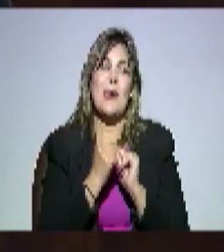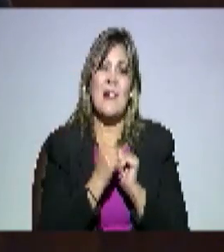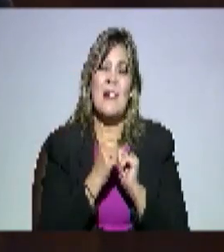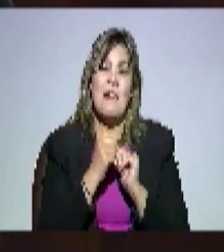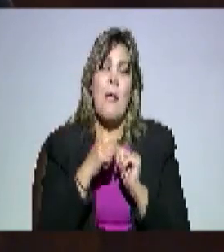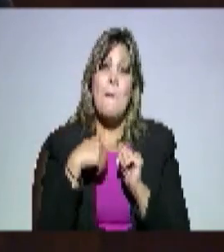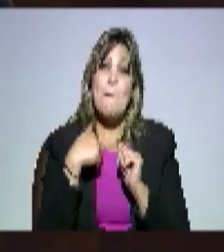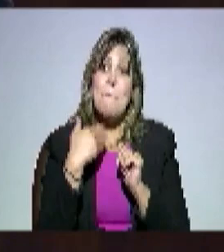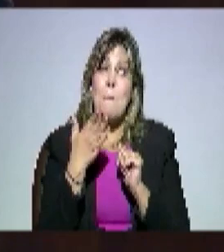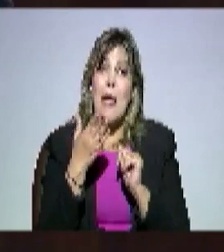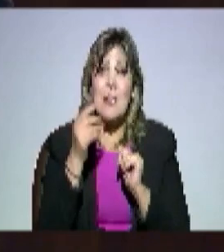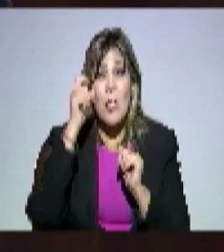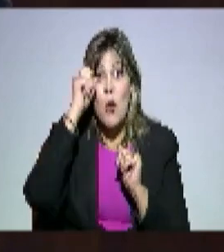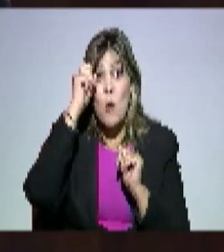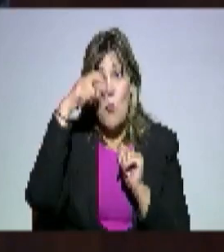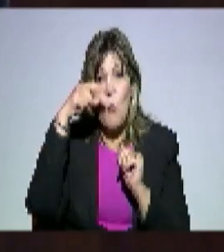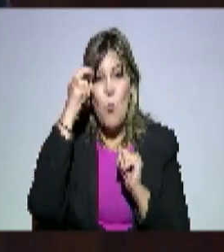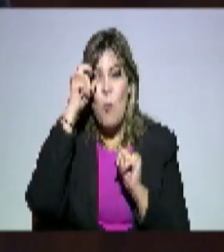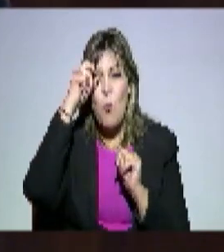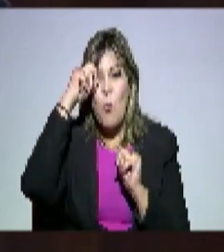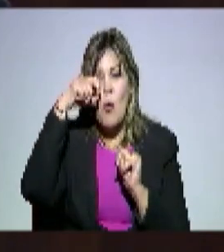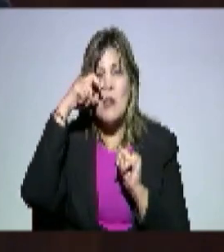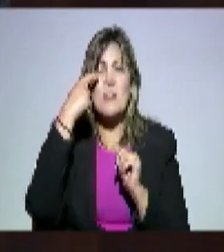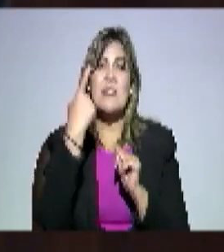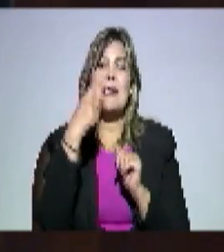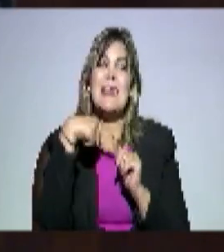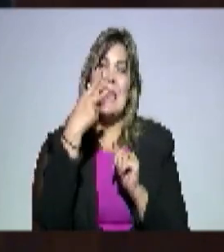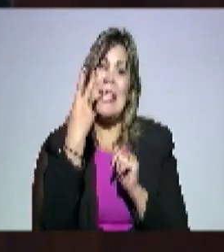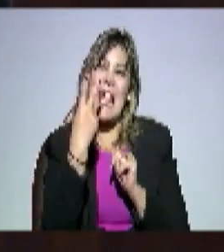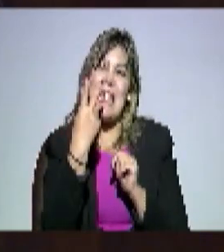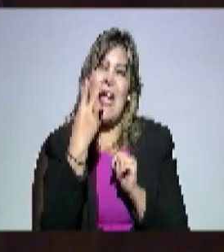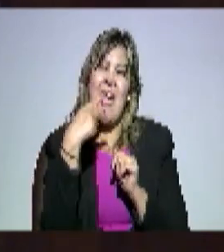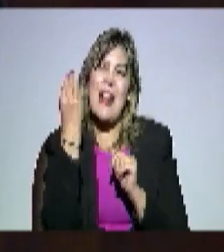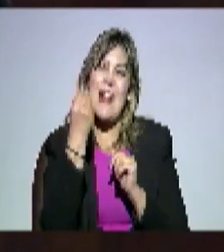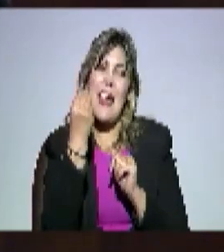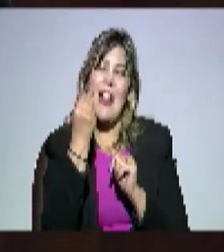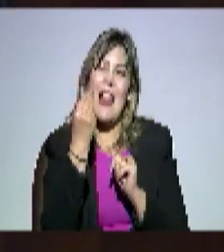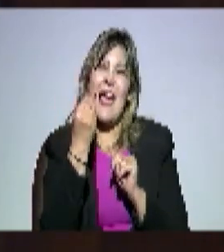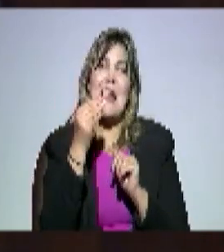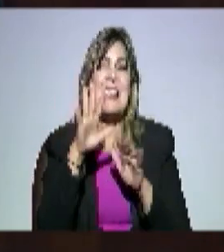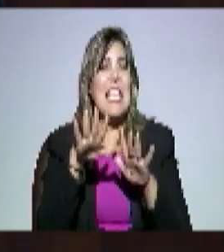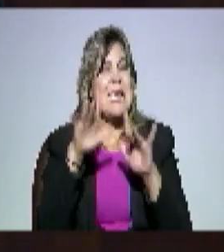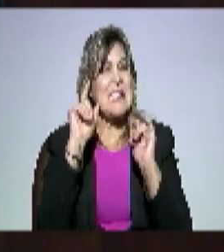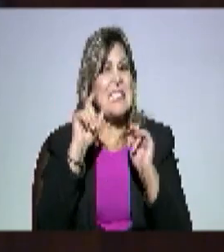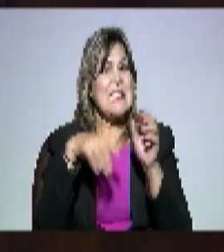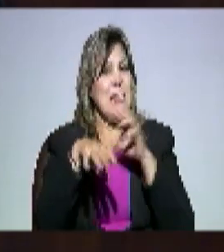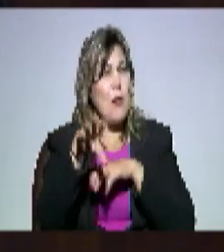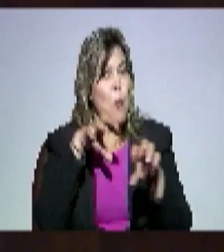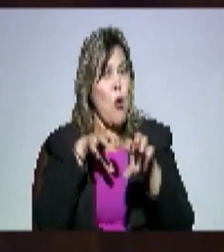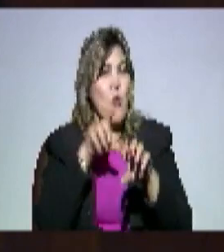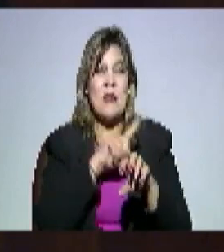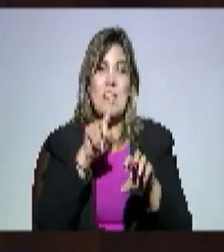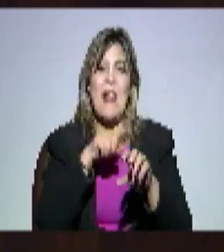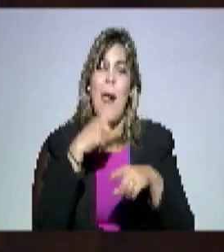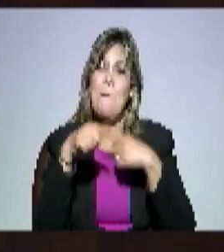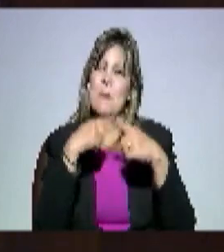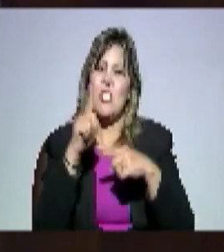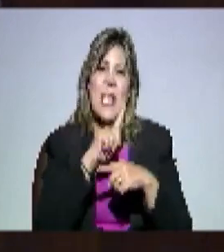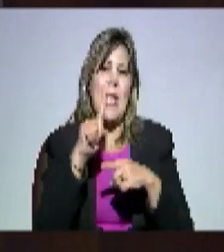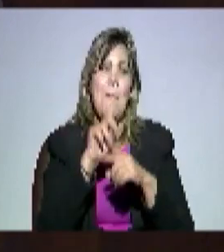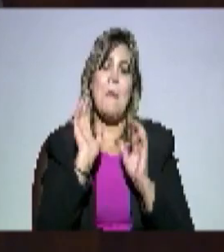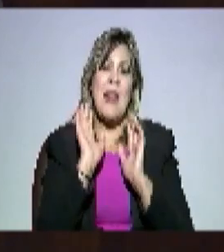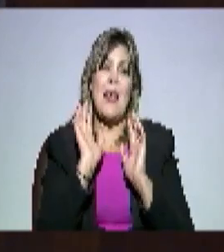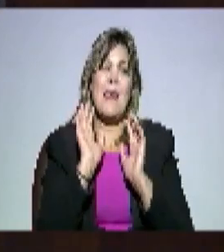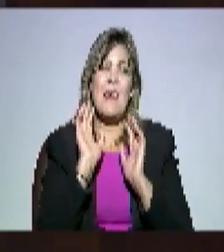يجي يطلع بولس الرحله الثانيه يقول له خد مرقس قال لهم لا ل سبنا في بمفيليه البلد اللي مشي عندها مرقص ما يكملش معانا